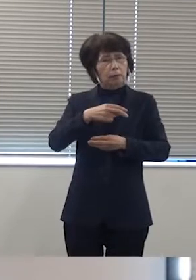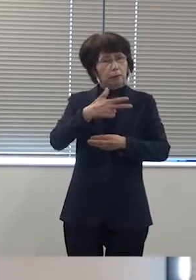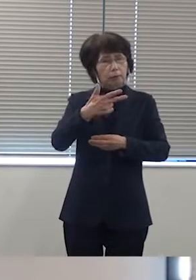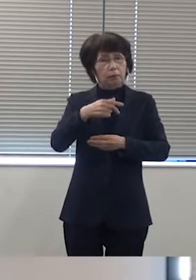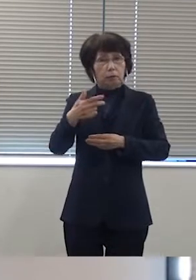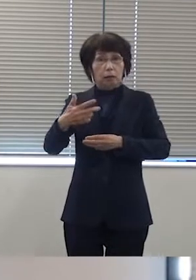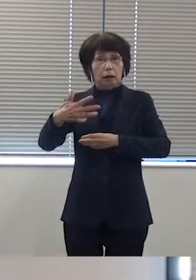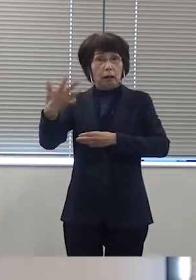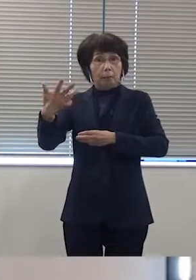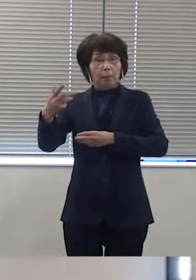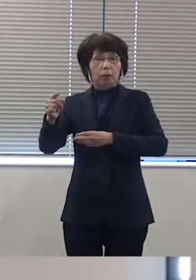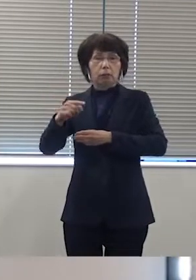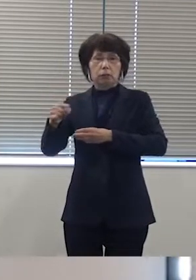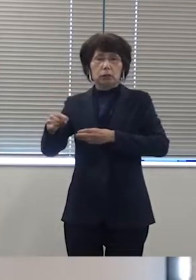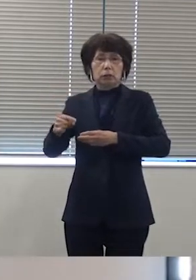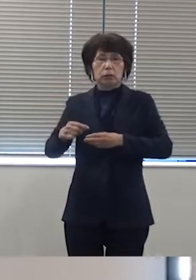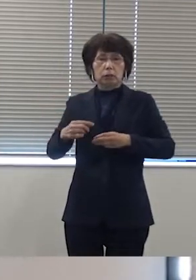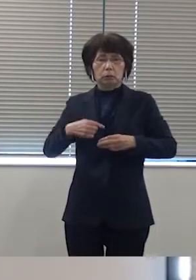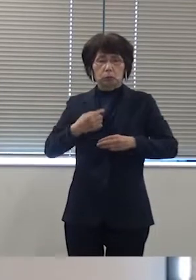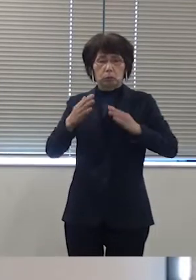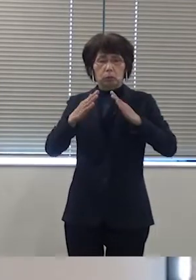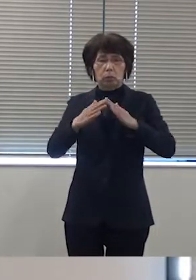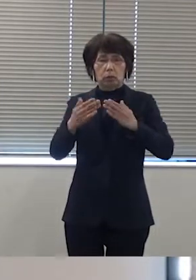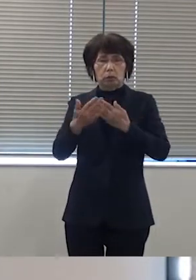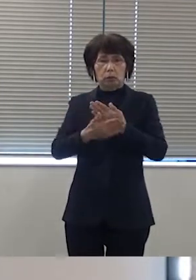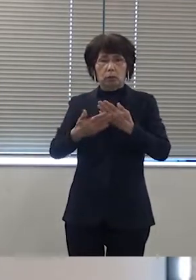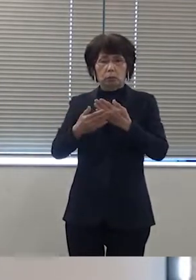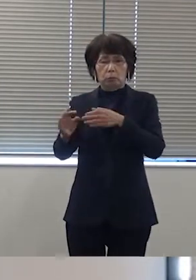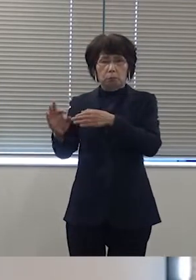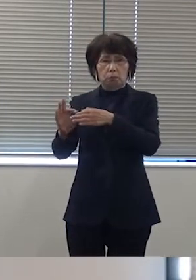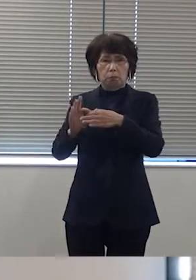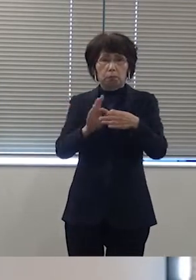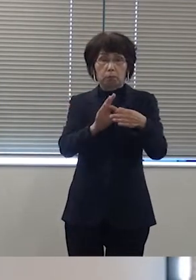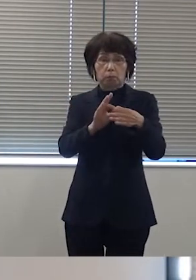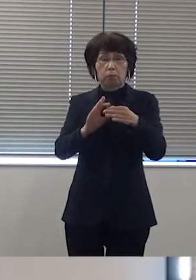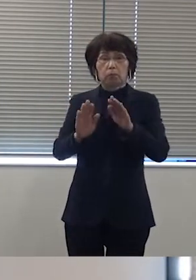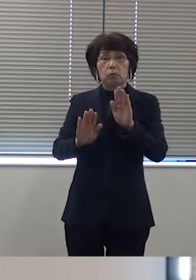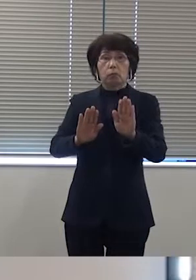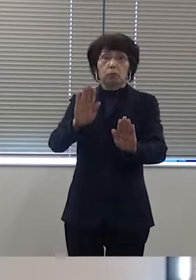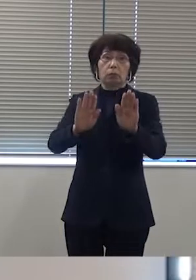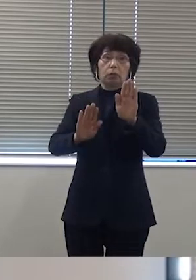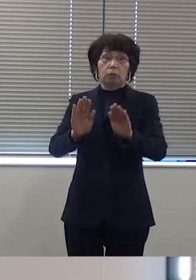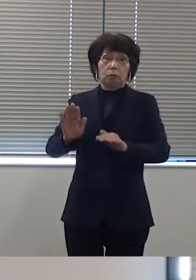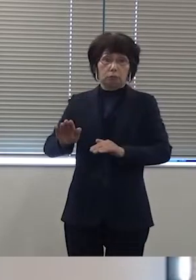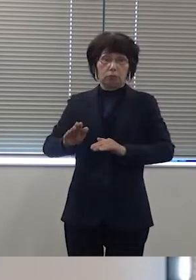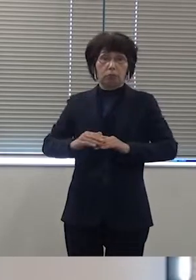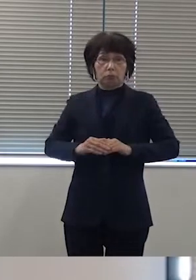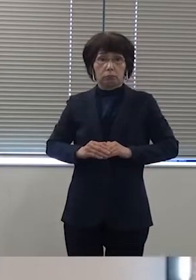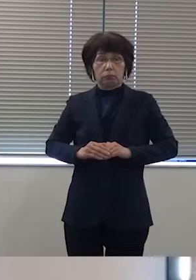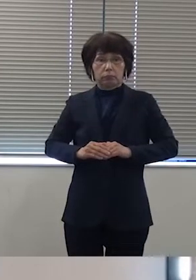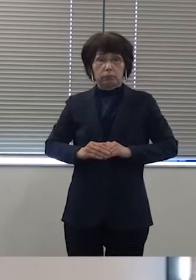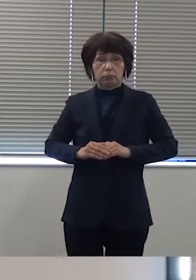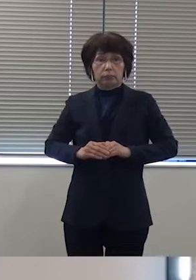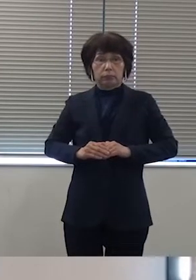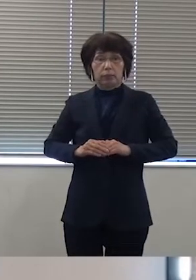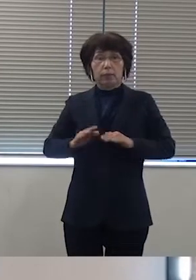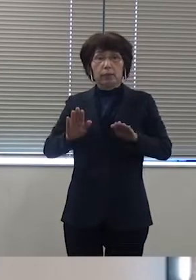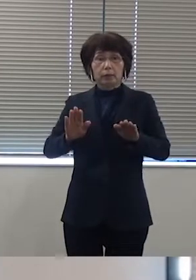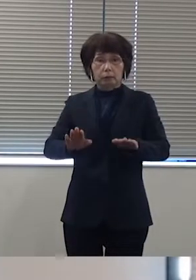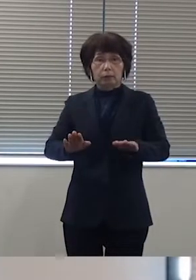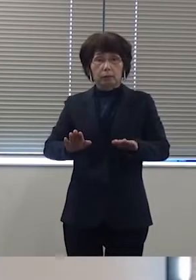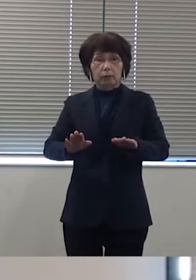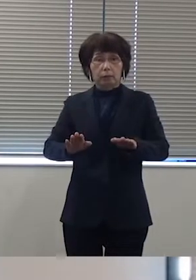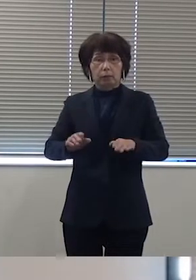800人が、自宅療養がずっと続いておりますので、今、症候のところを中心にです